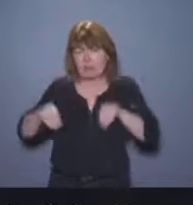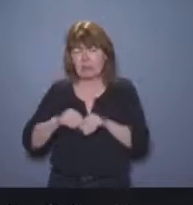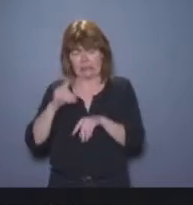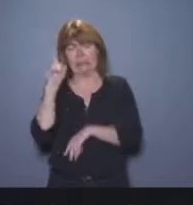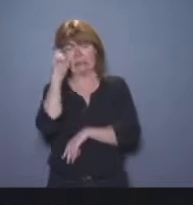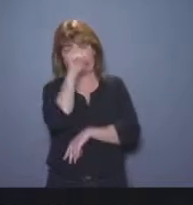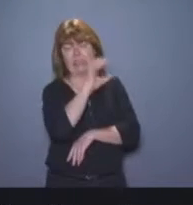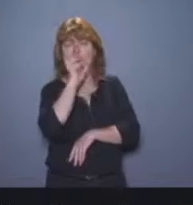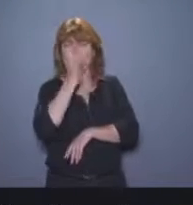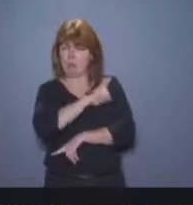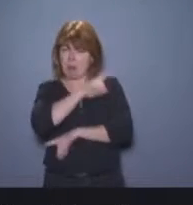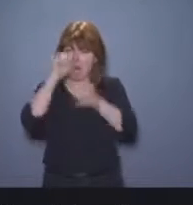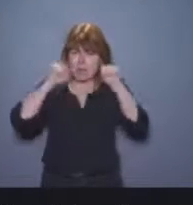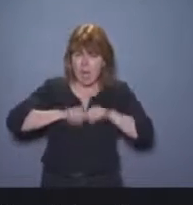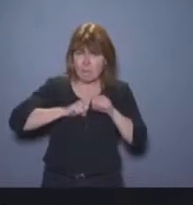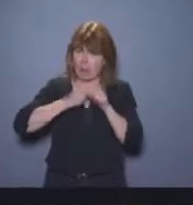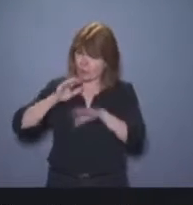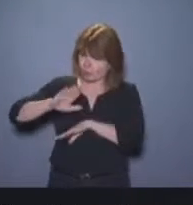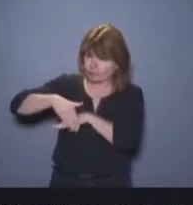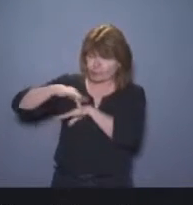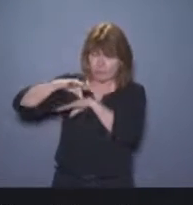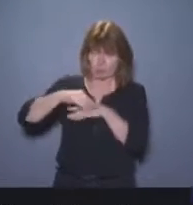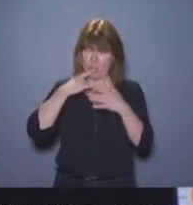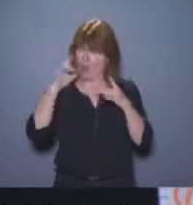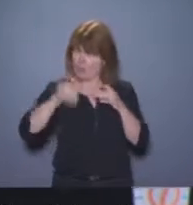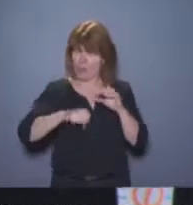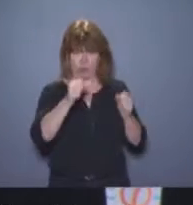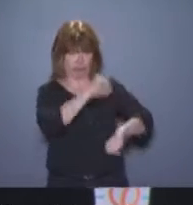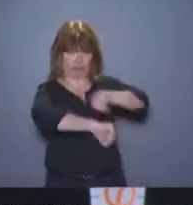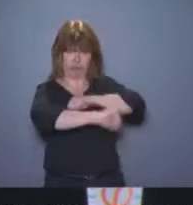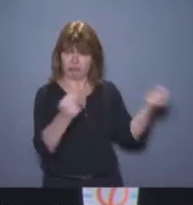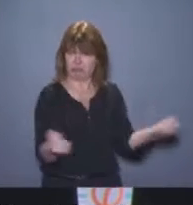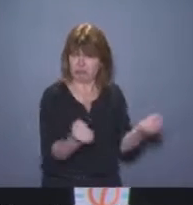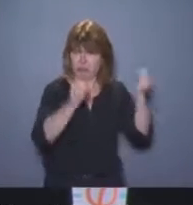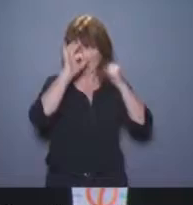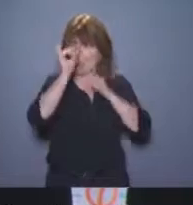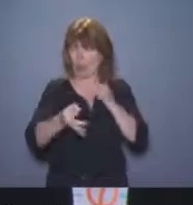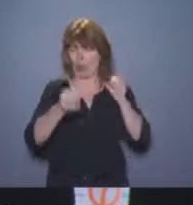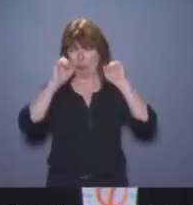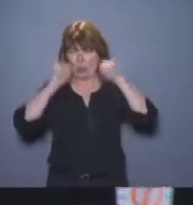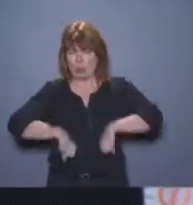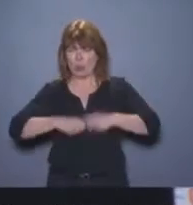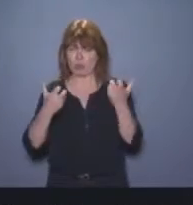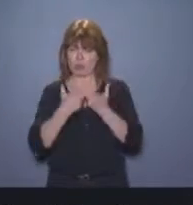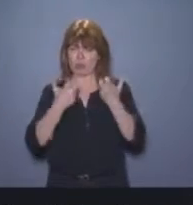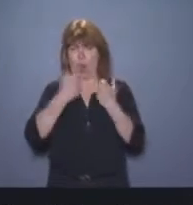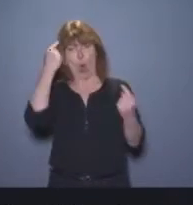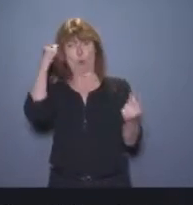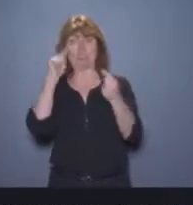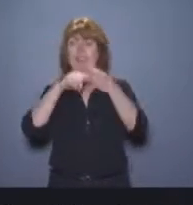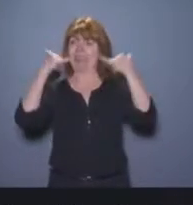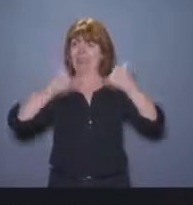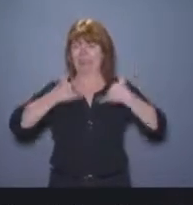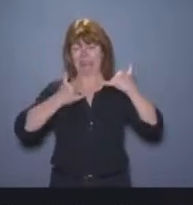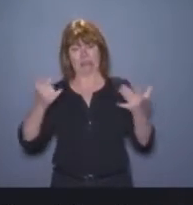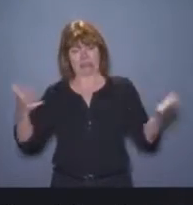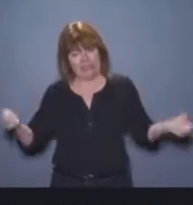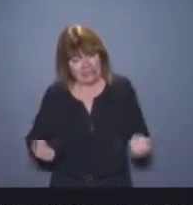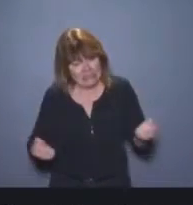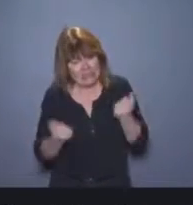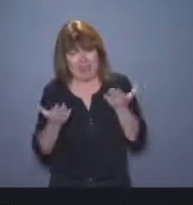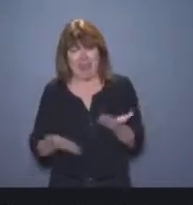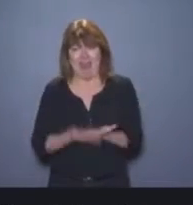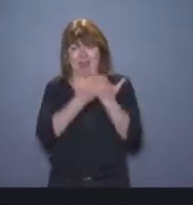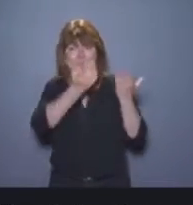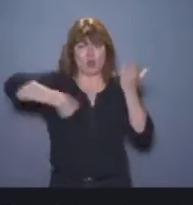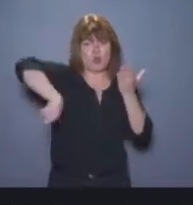quand on est illettré. C'est très dur de s'occuper de sa famille quand on est illettré. On n'est pas capable de les prendre par la main, tous un par un? Bien